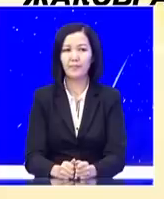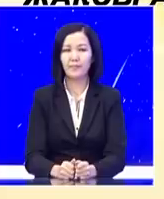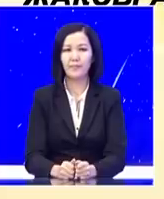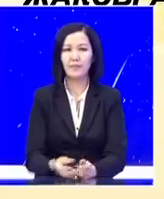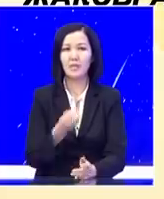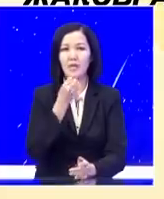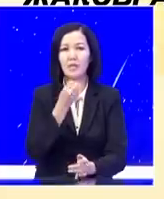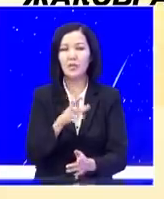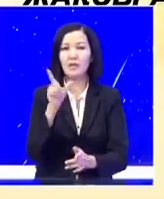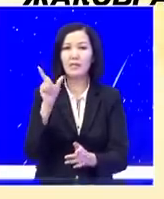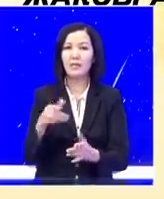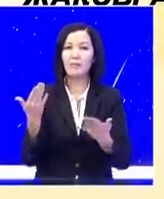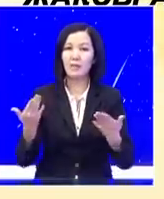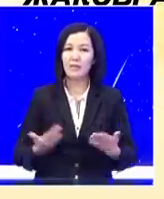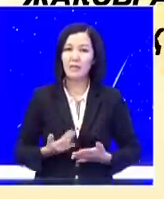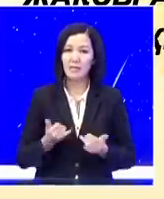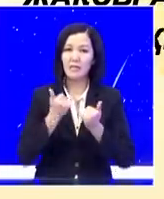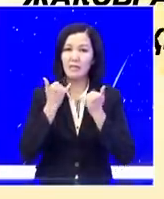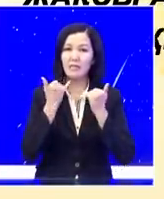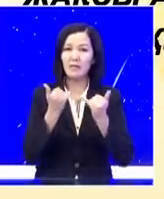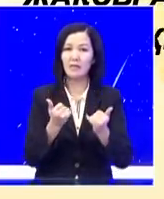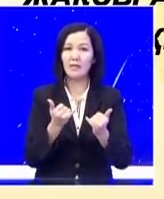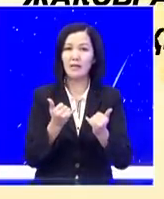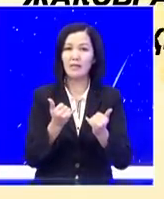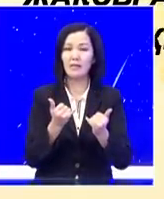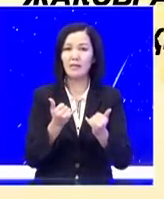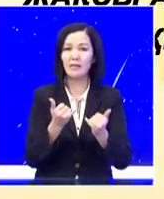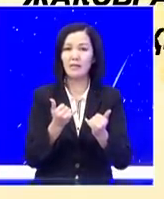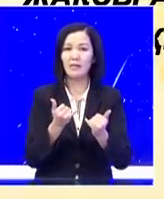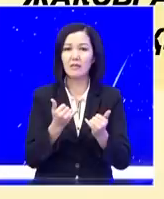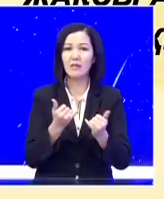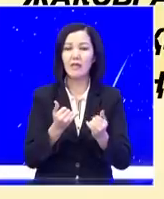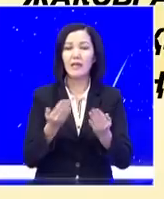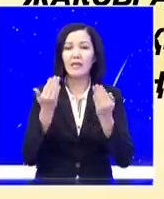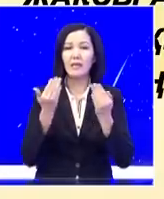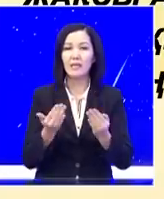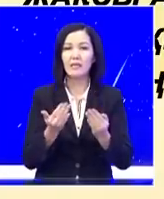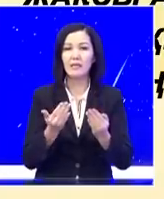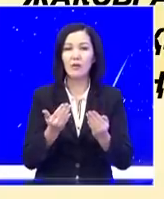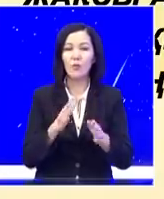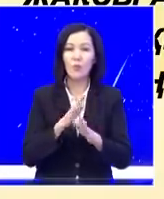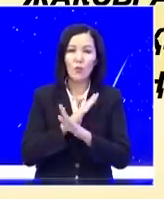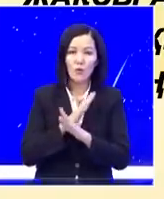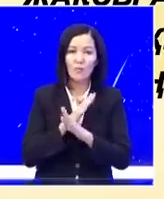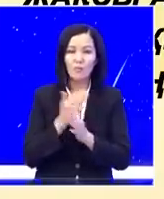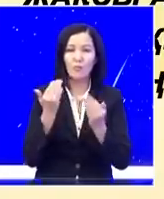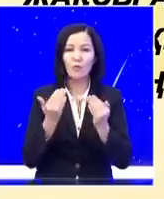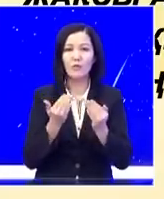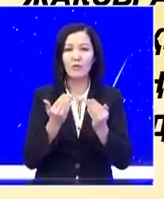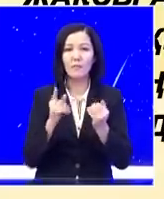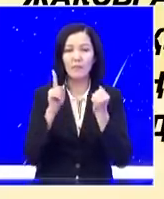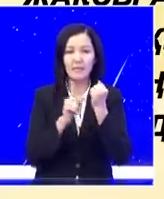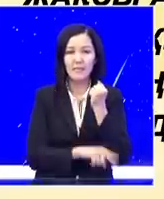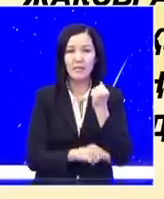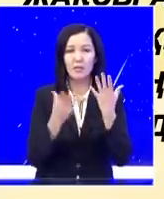Жақсы адамды тірлікте елептігім, жел соққанда басады теректі мұң, ажалың мен ұқтырдың ақырғы рет,